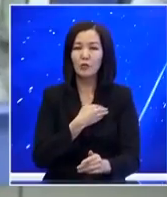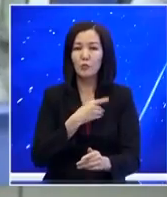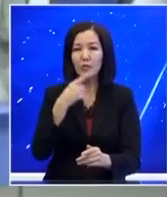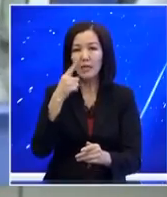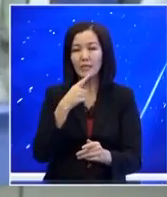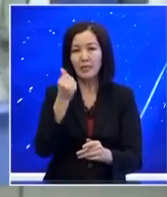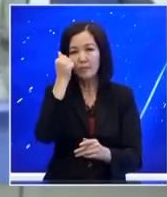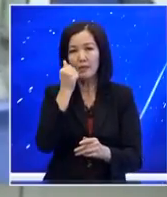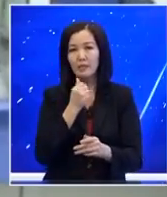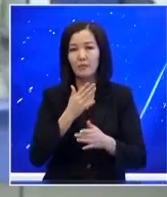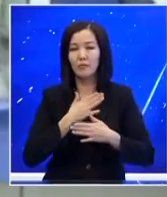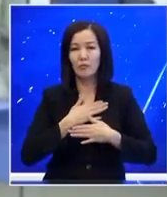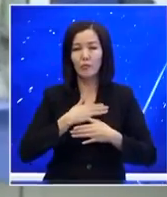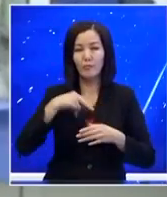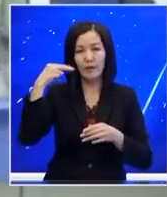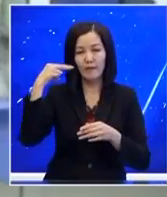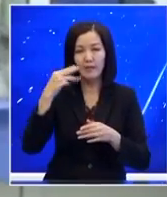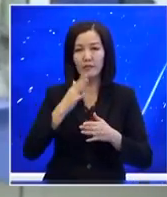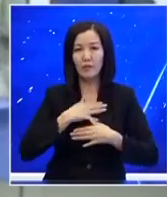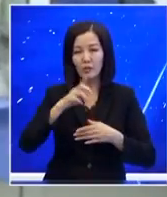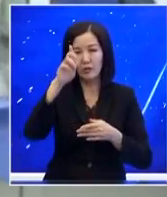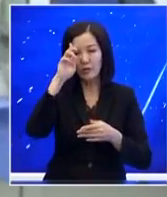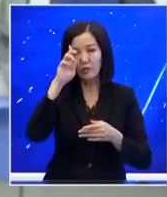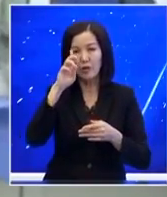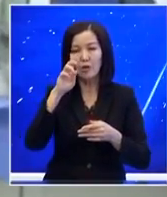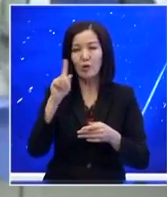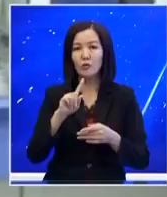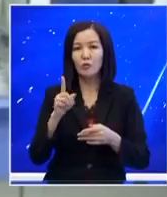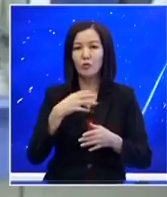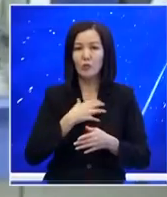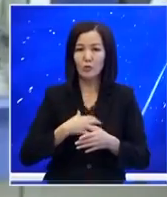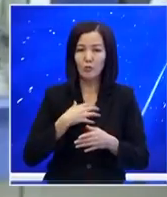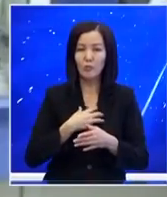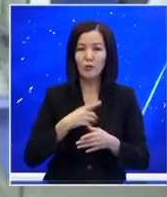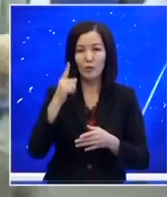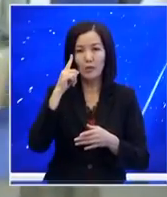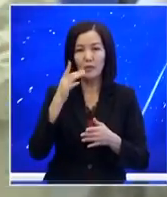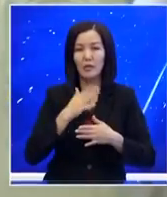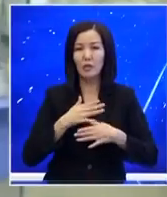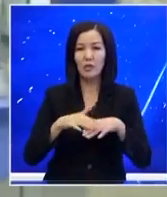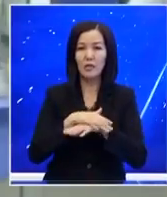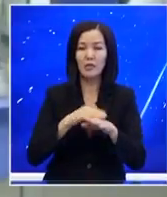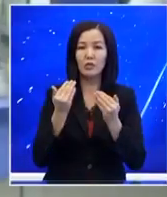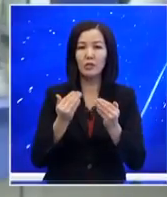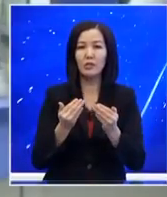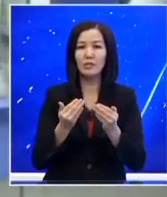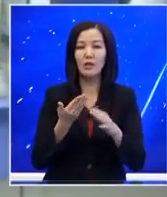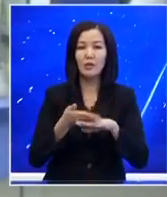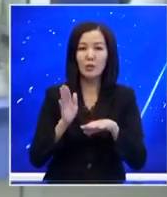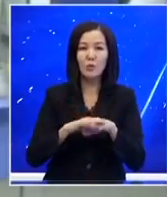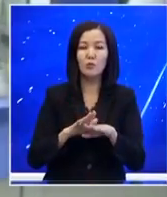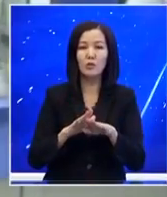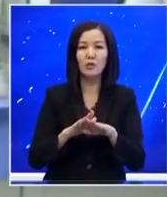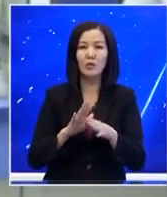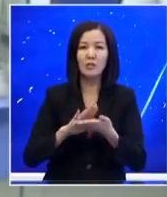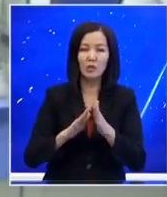большое нашему правительству, что все-таки как-то думает о наших людях, которые оказались в данный момент в сложной